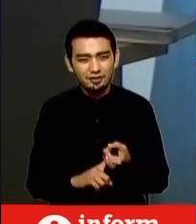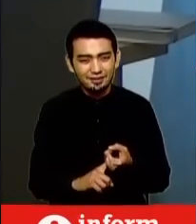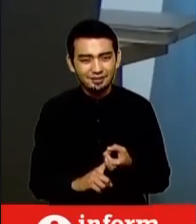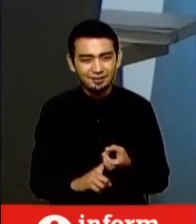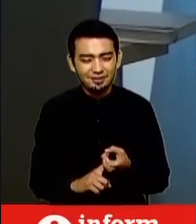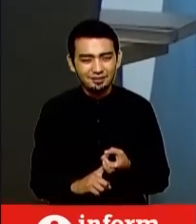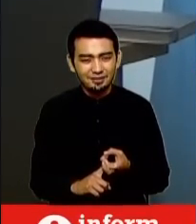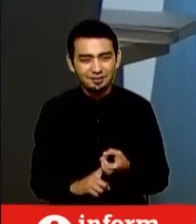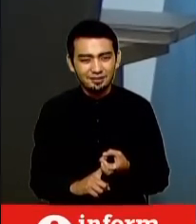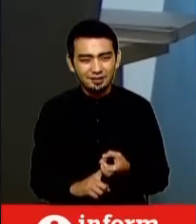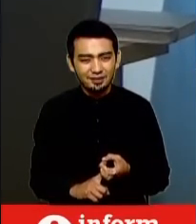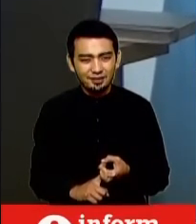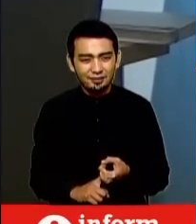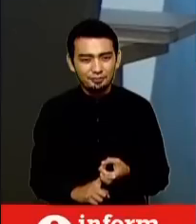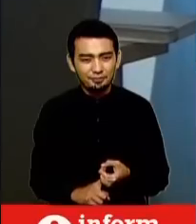дәлелденбеді.